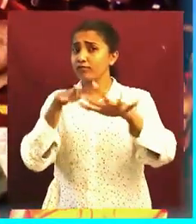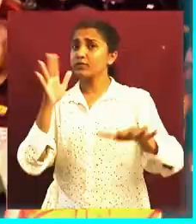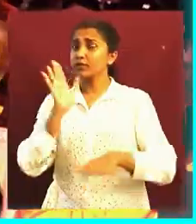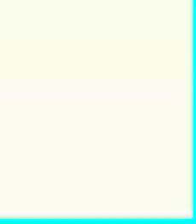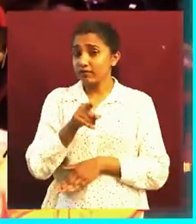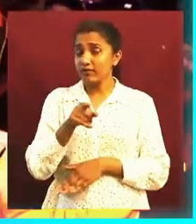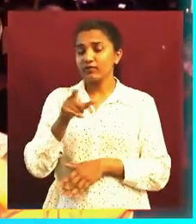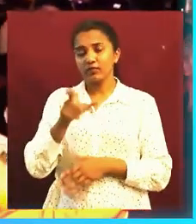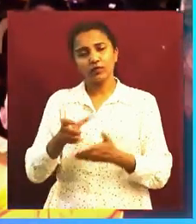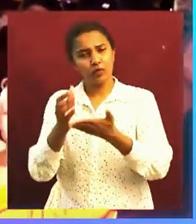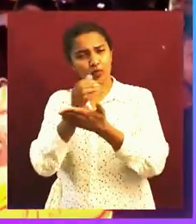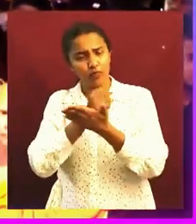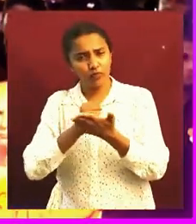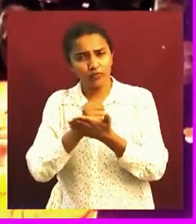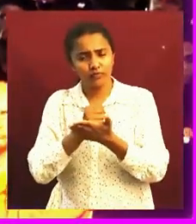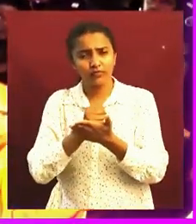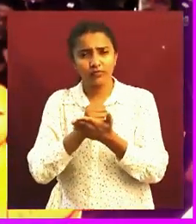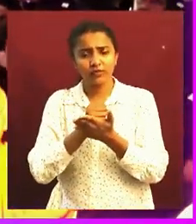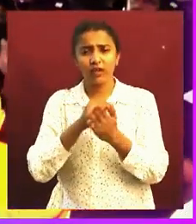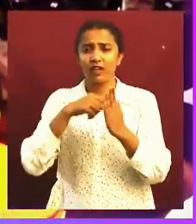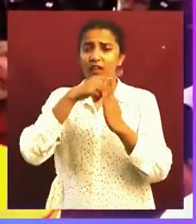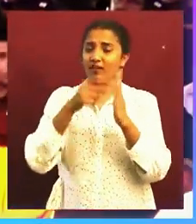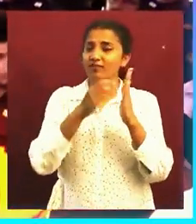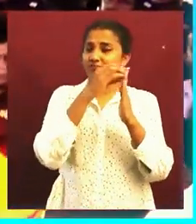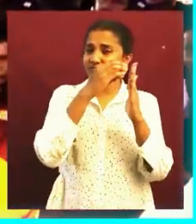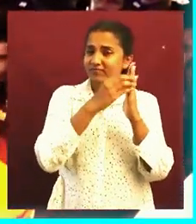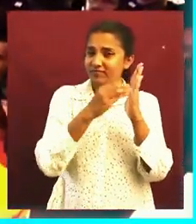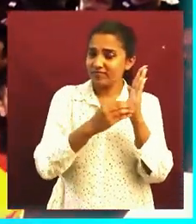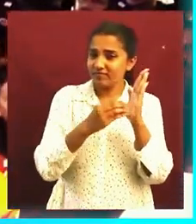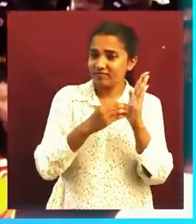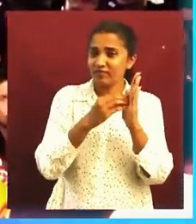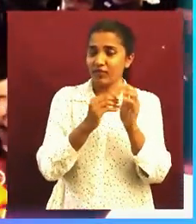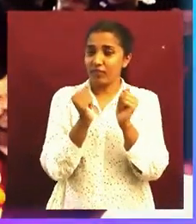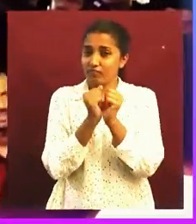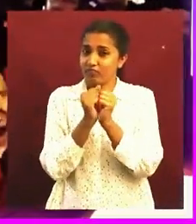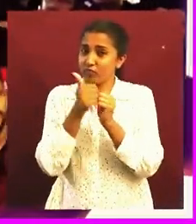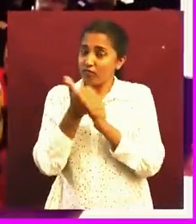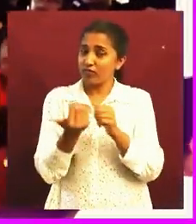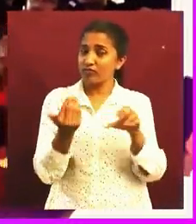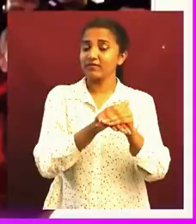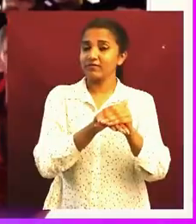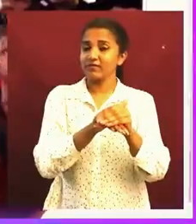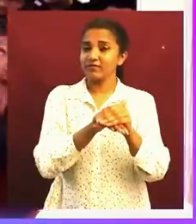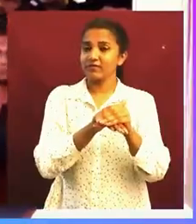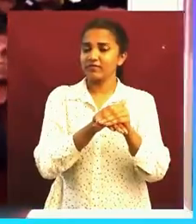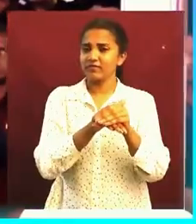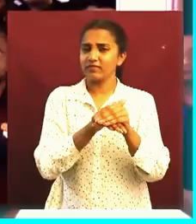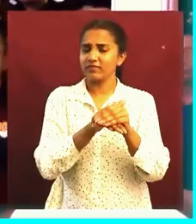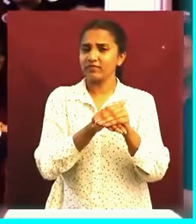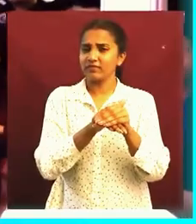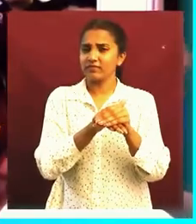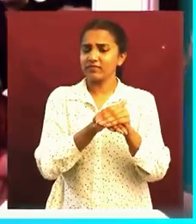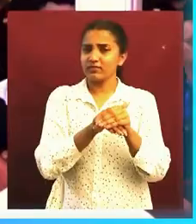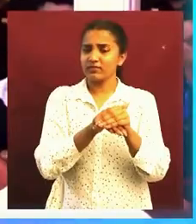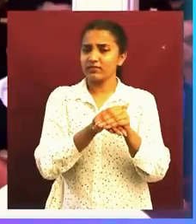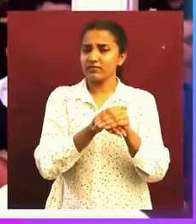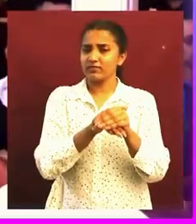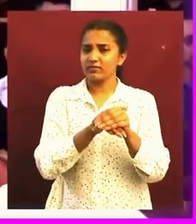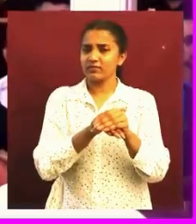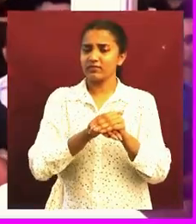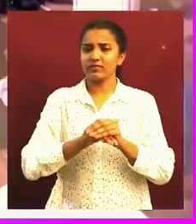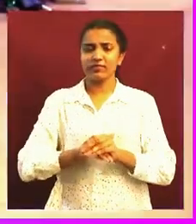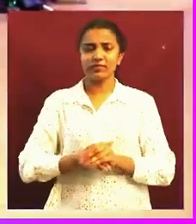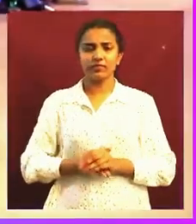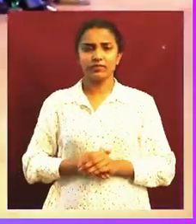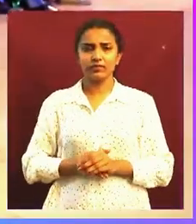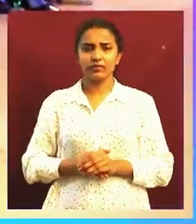දෙනාම ලංකාවේ තියෙන ගම්වල ග්‍රාම සේවා වසමවල ක්‍රියාකාරී ලෙස මැතිහත් වෙනවා. පච මෝල් වලට නේද පච මෝල්